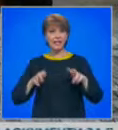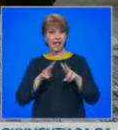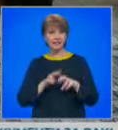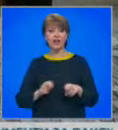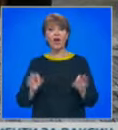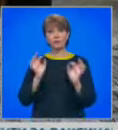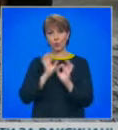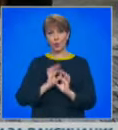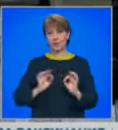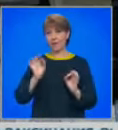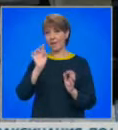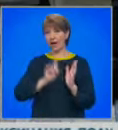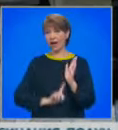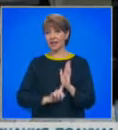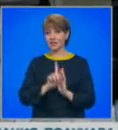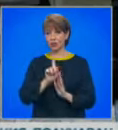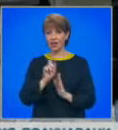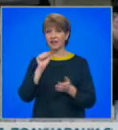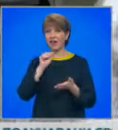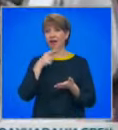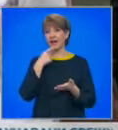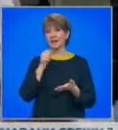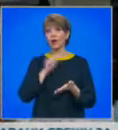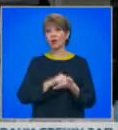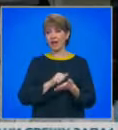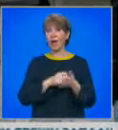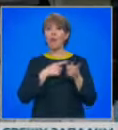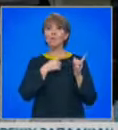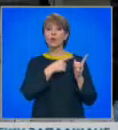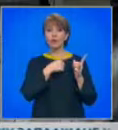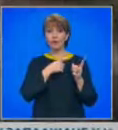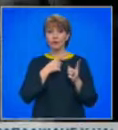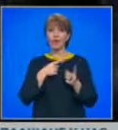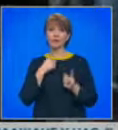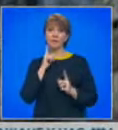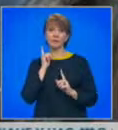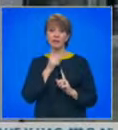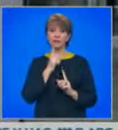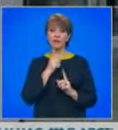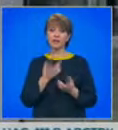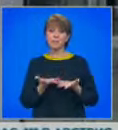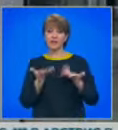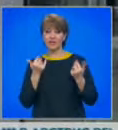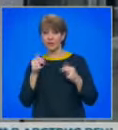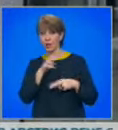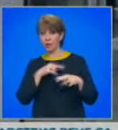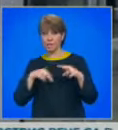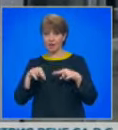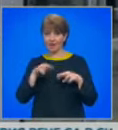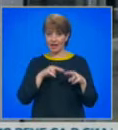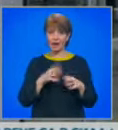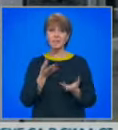не е дало резултат, съобщава вестник Катимерини. Прокуратурата е разпоредила предварителна проверка, възложена на Дирекцията за сигурност